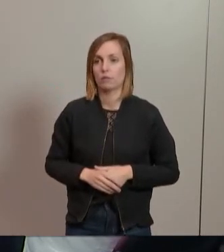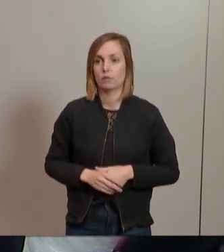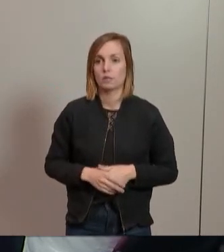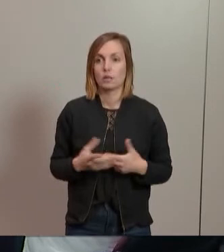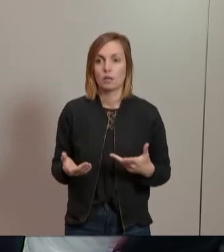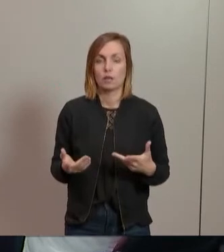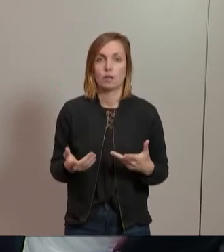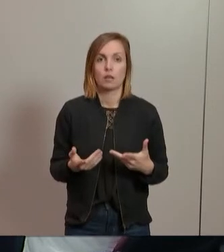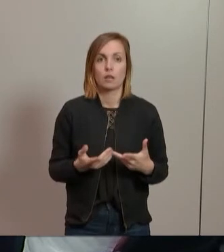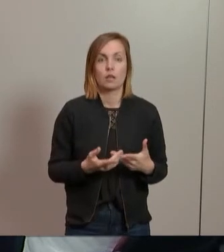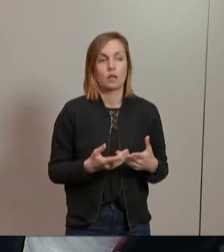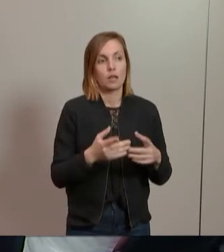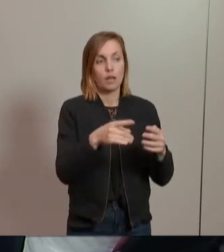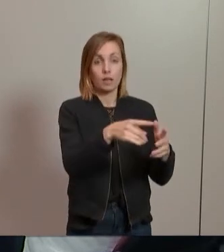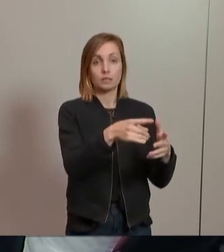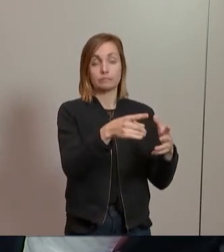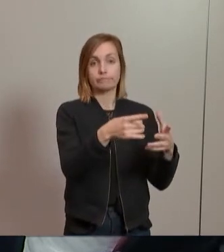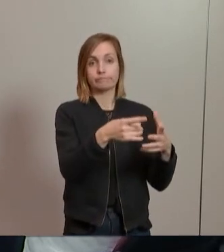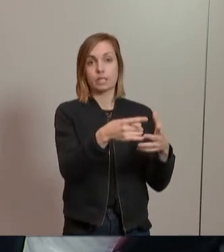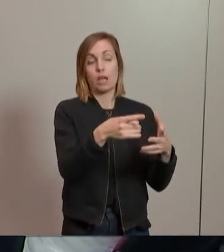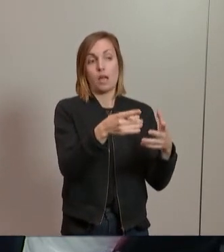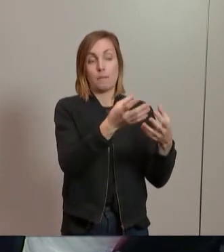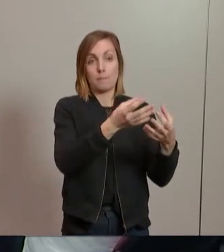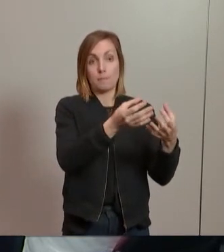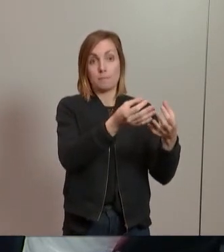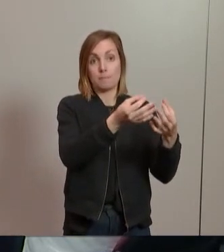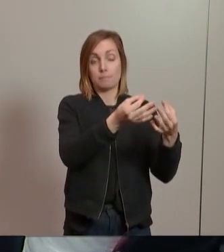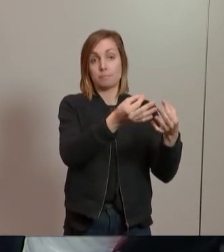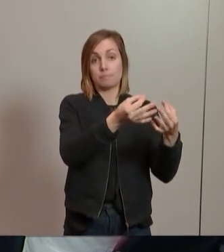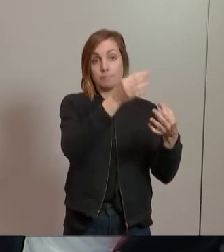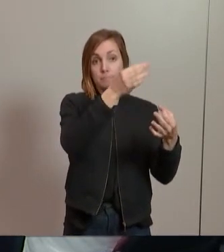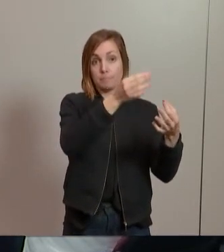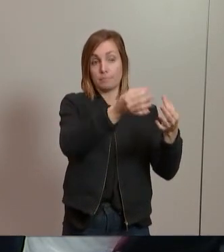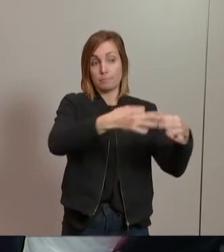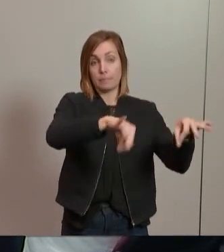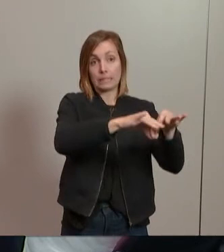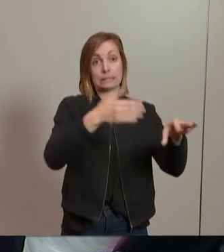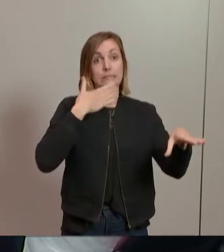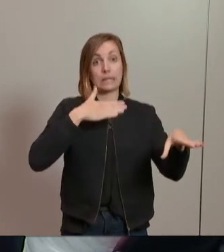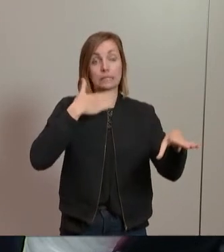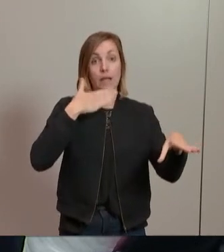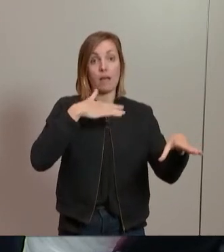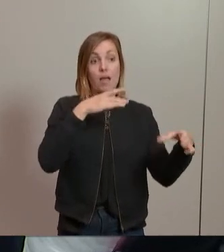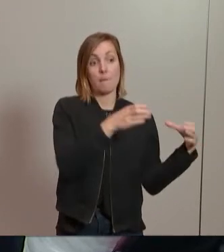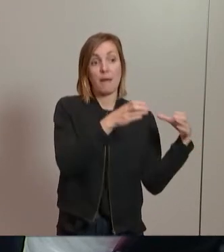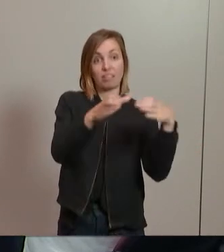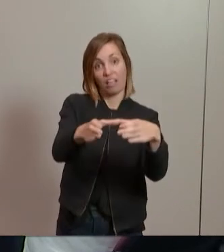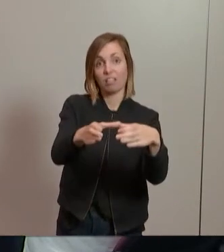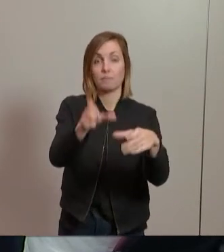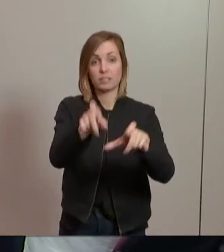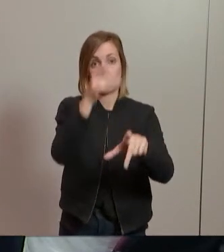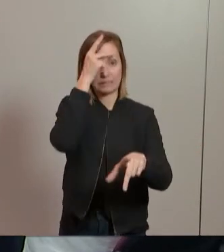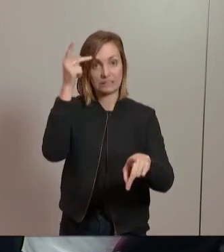La panoplie du régime d'apartheid de l'État israélien pour perpétrer le transfert forcé des Palestiniens de